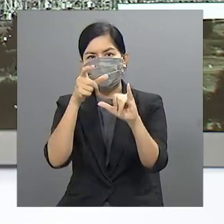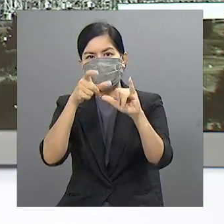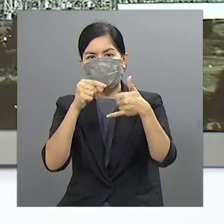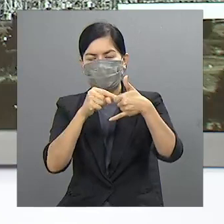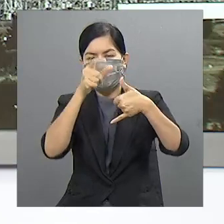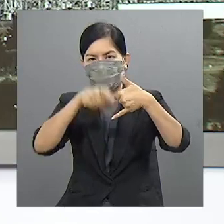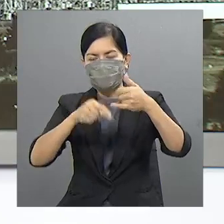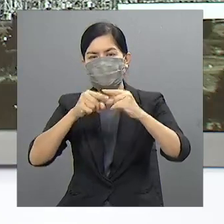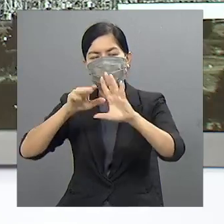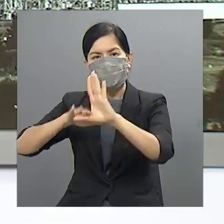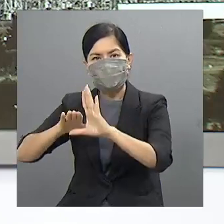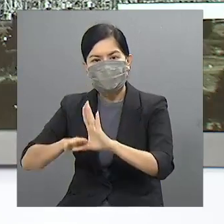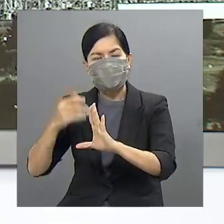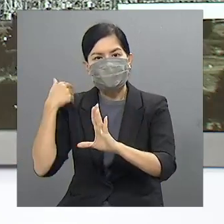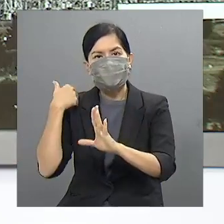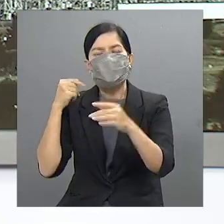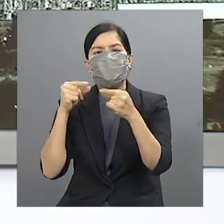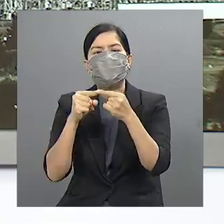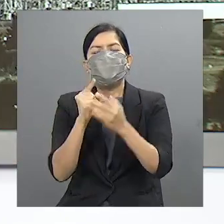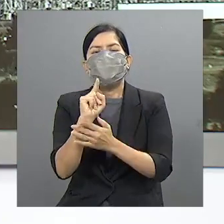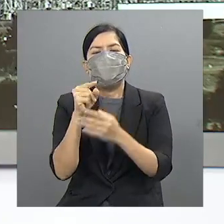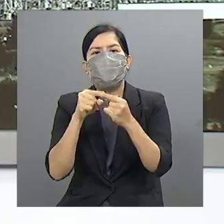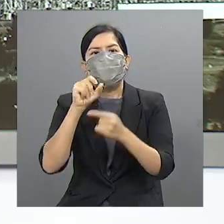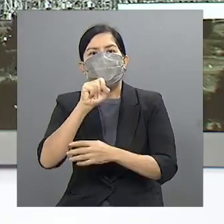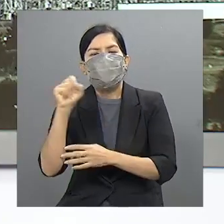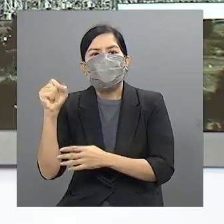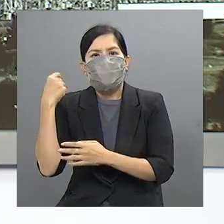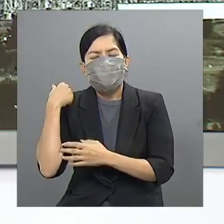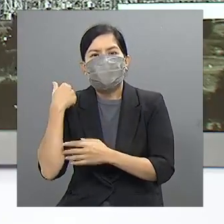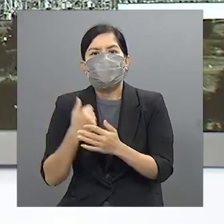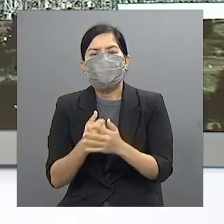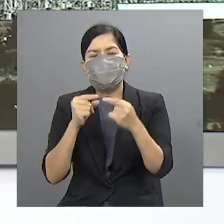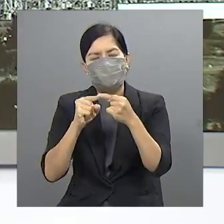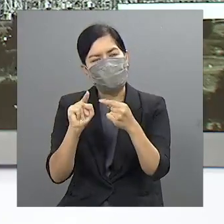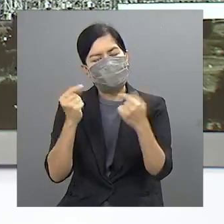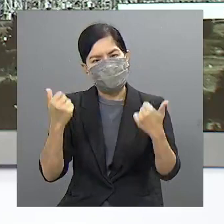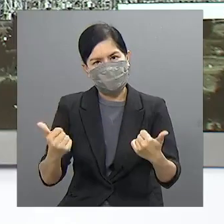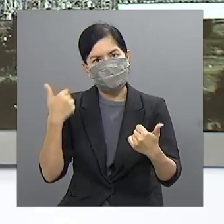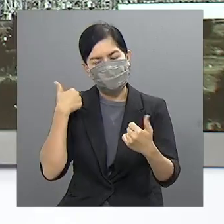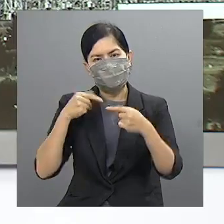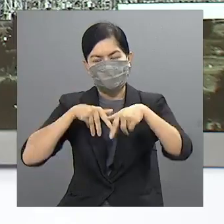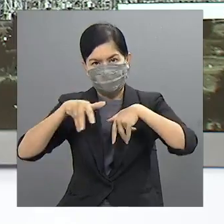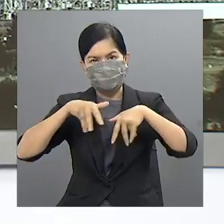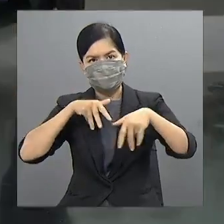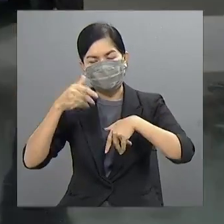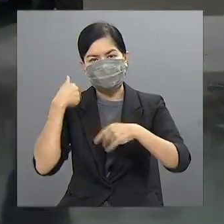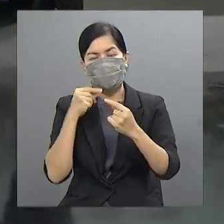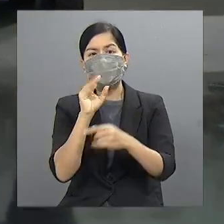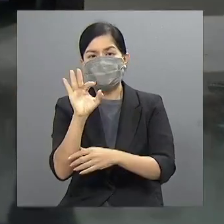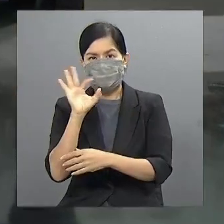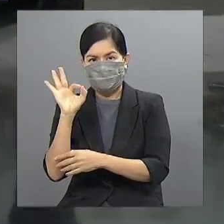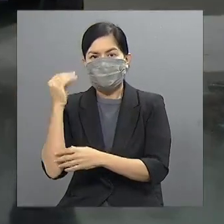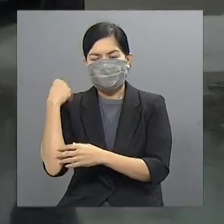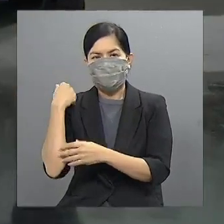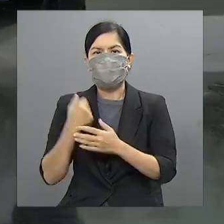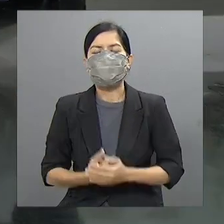ามารถคว้าที่นั่งในสภาได้เพิ่มมากขึ้นเรื่อยๆนะคะซึ่งนี่ไม่ใช่เรื่องแปลกอะไรค่ะคุณเจษฎาตาคุณพรวดีคะเพราะนับย้อ